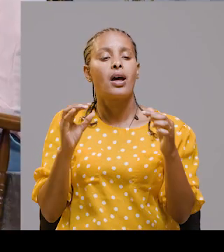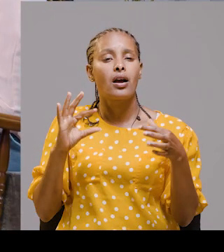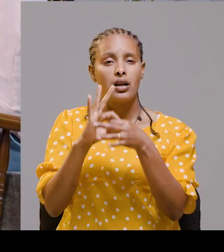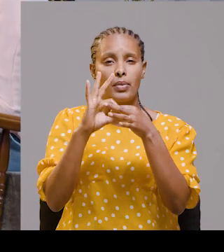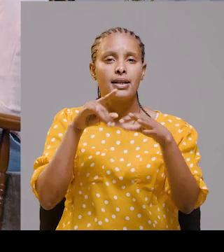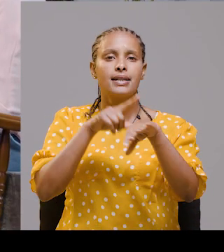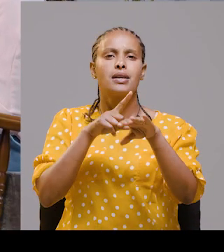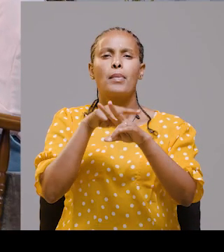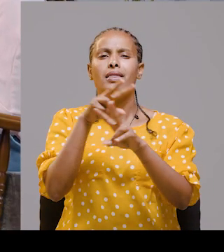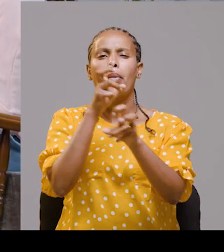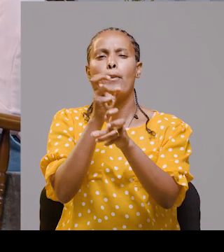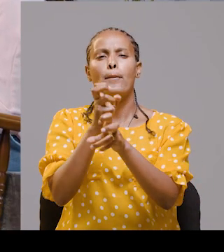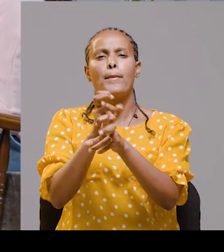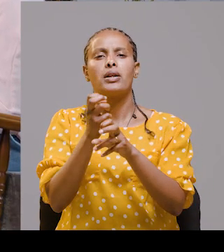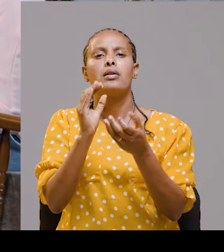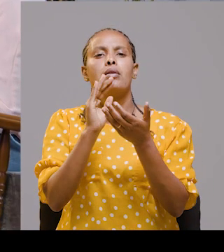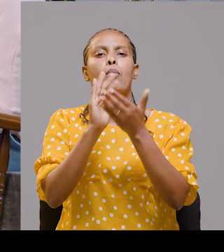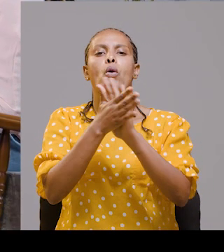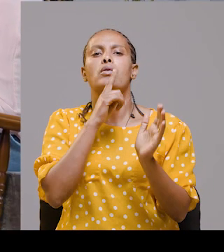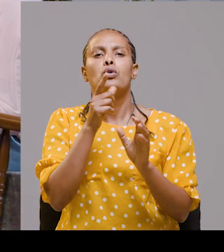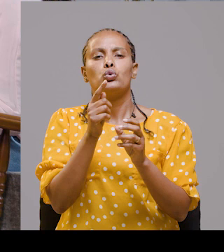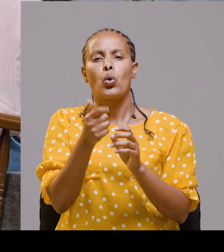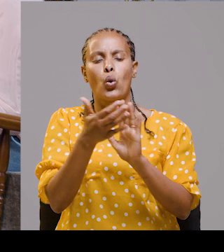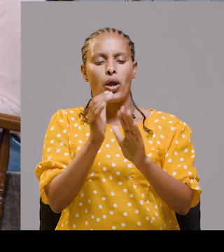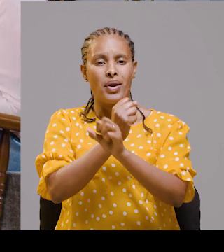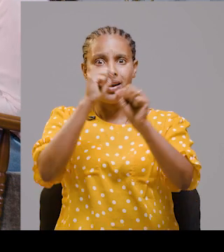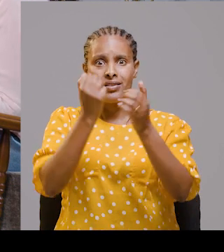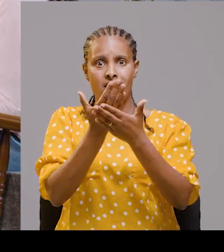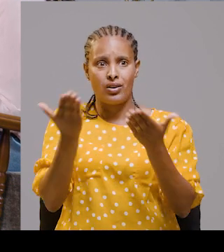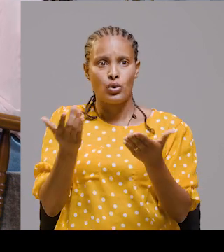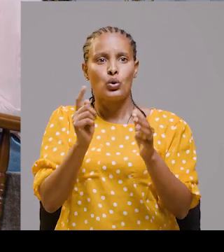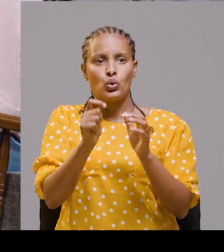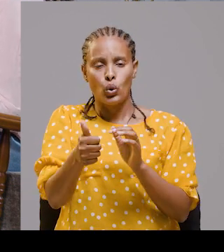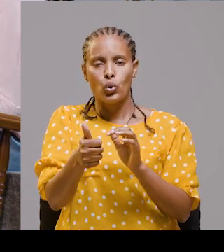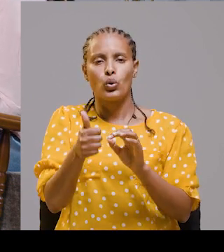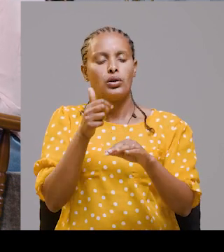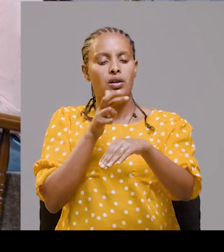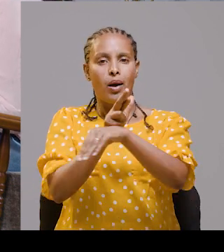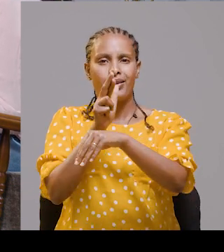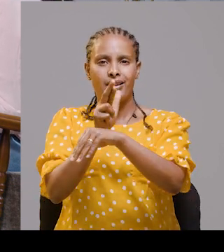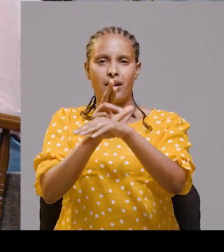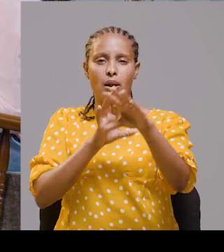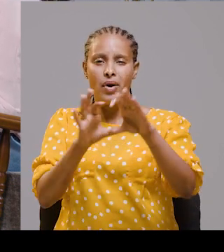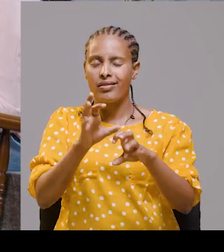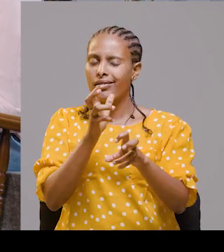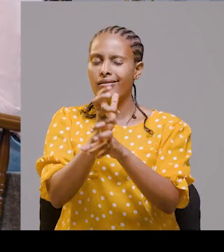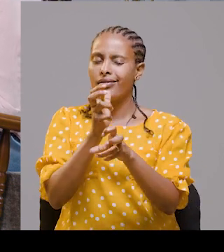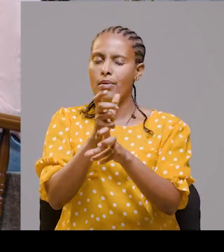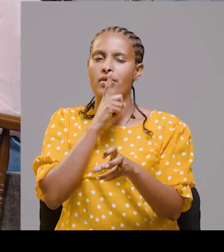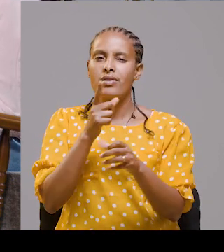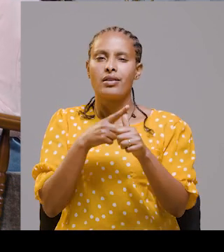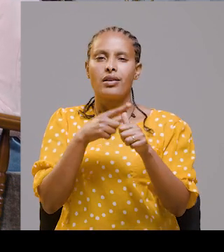ስናገናኛቸው በጣም ከባድ ነው የሚሆነው። ቶሎ የማገገሙ ነገር ቶሎ ሪሃብ ማድረጉ ትንሽ ከብዳቸዋል። ለምንድን ነው?